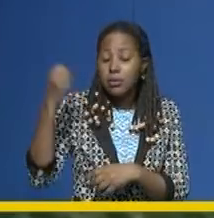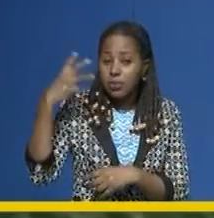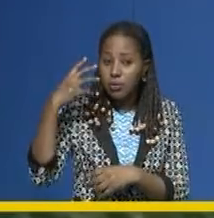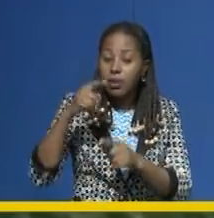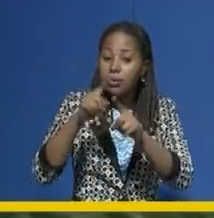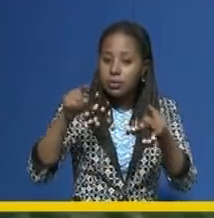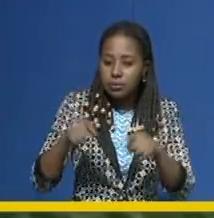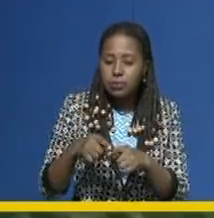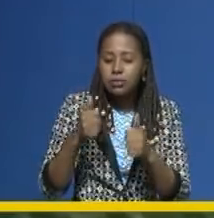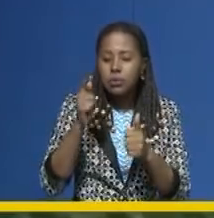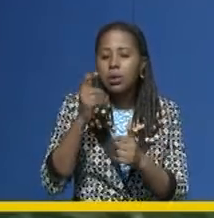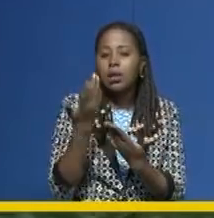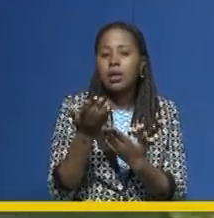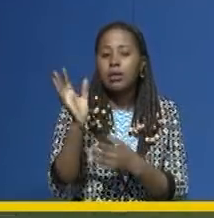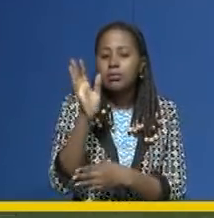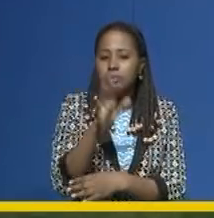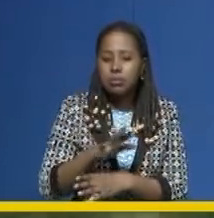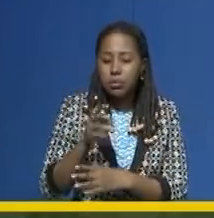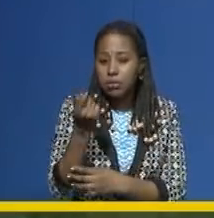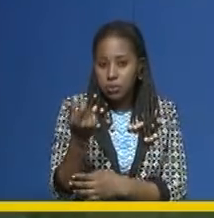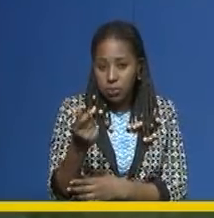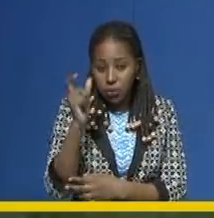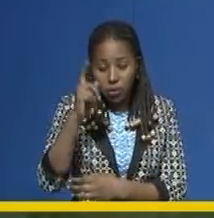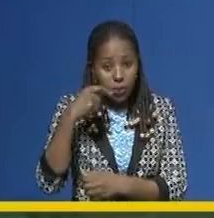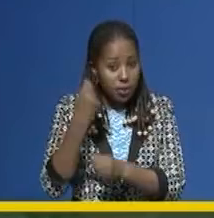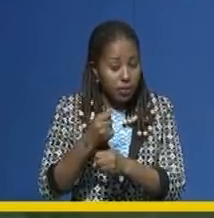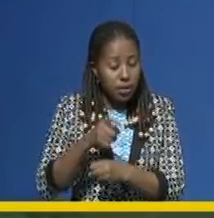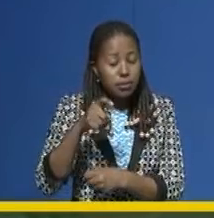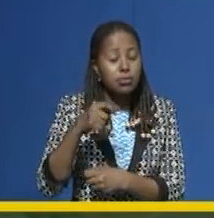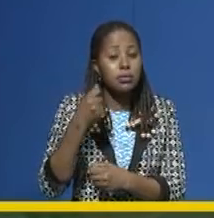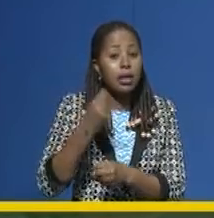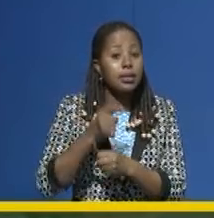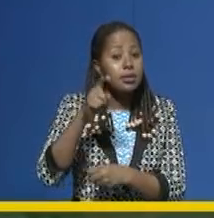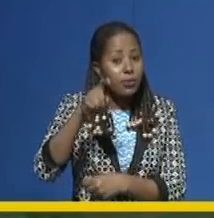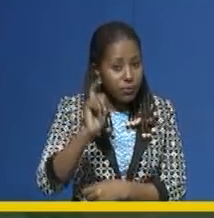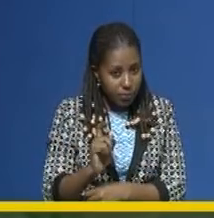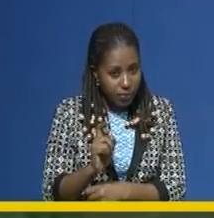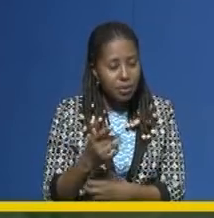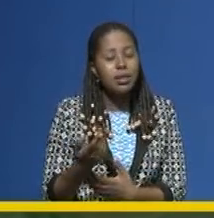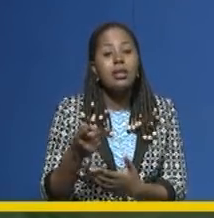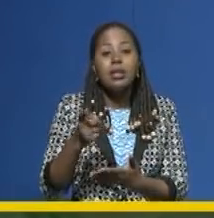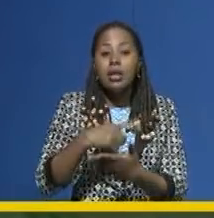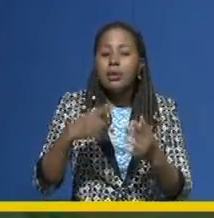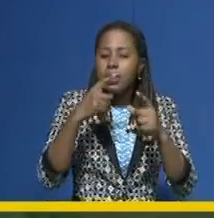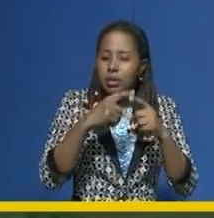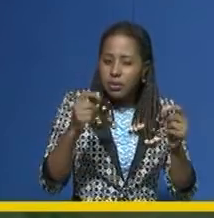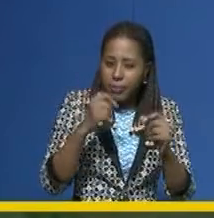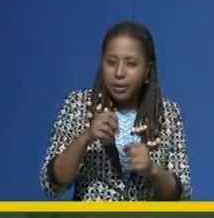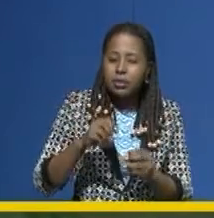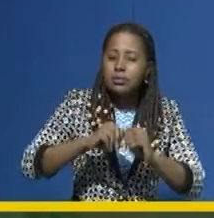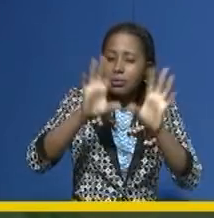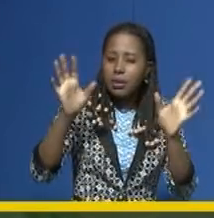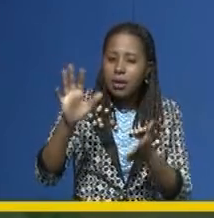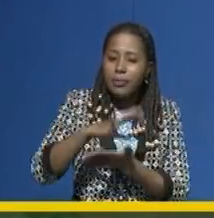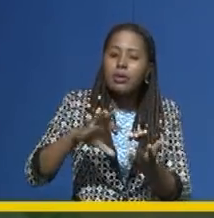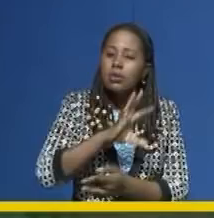na mawingu madogo yasiyokuwa na bugdha kwa wale wanaofanya shughuli za uvuvi. Magharibi mwa nchi yetu katika mji wa Kigoma hapa Sumbawanga tunatarajia maeneo